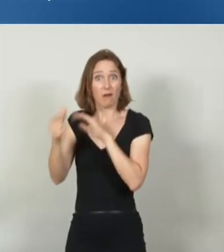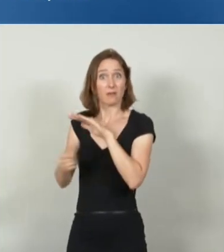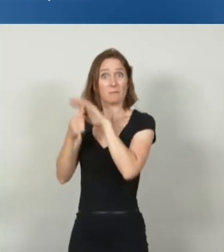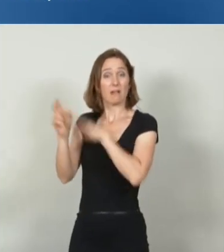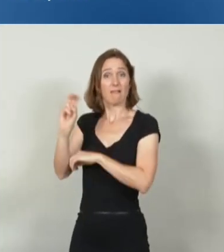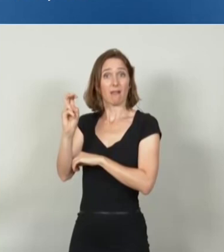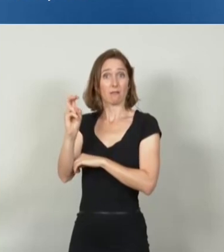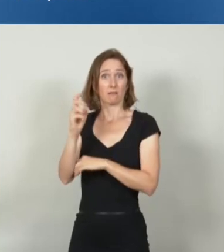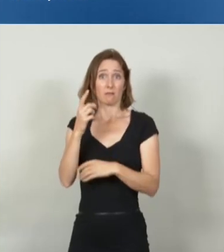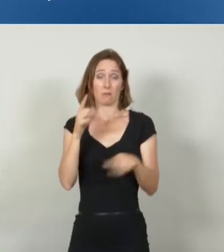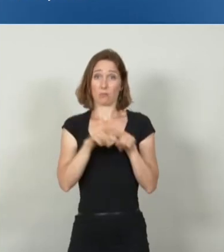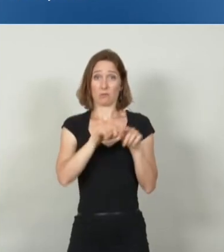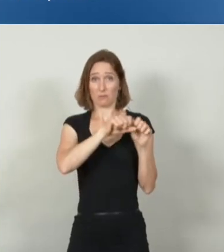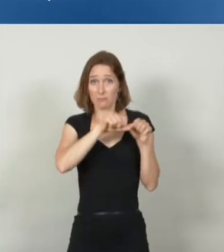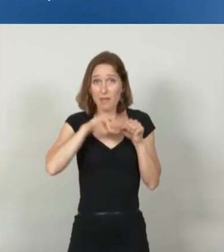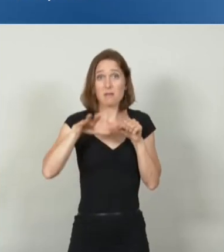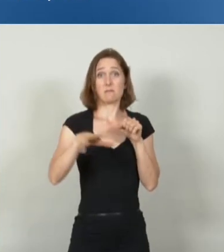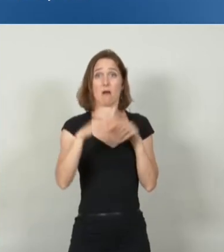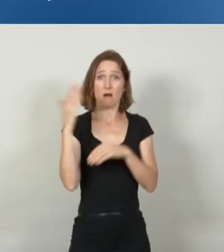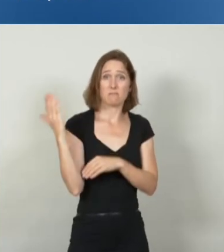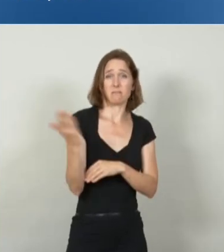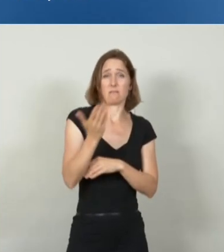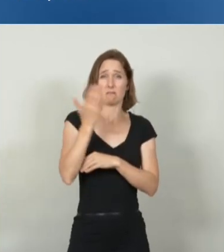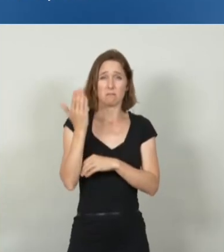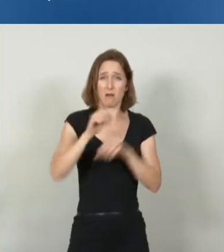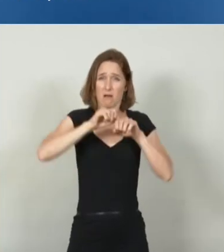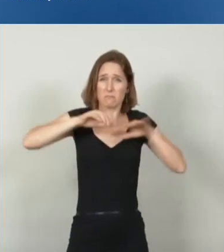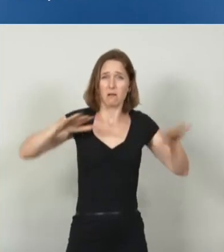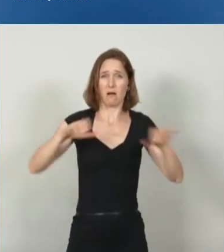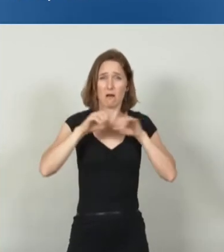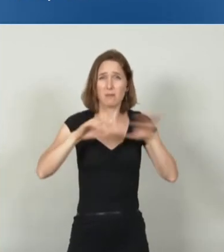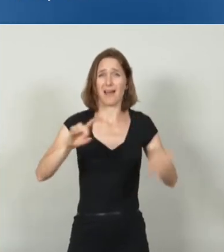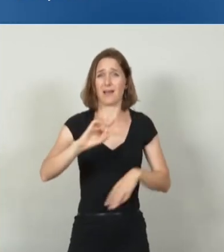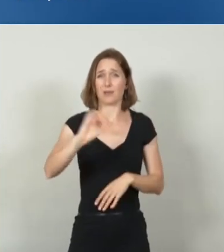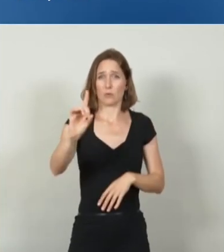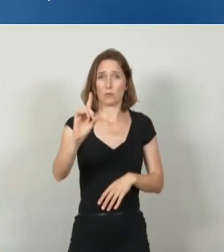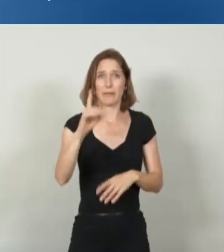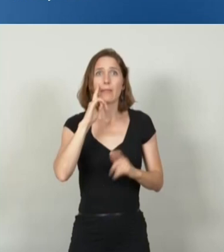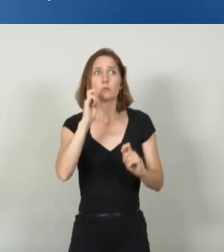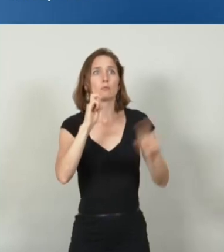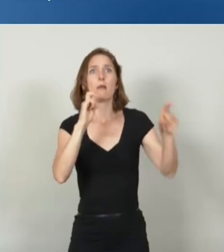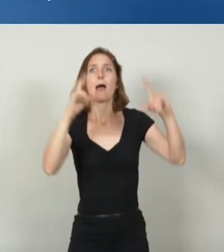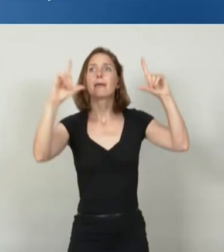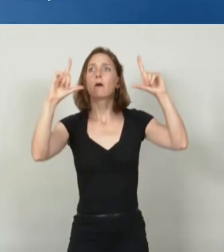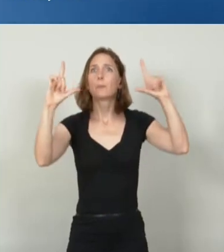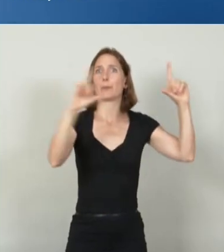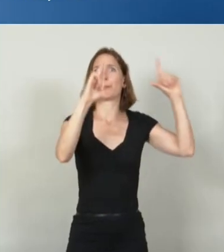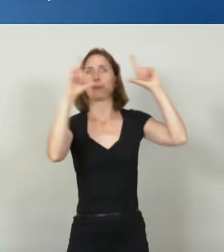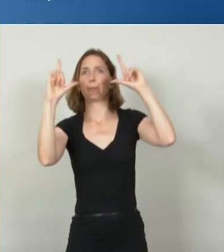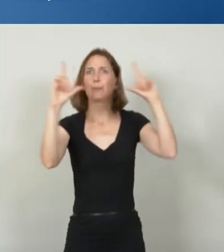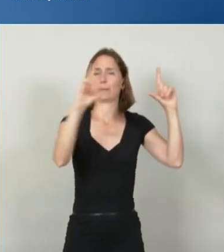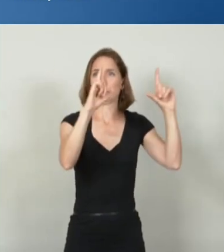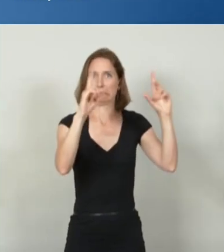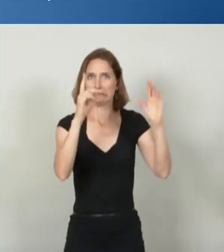de peu de couverture presse et notamment nationale enfin tout ça ce attention et l'écran prend le vent et j'ai peur qu'il tombe pardon mais je voilà